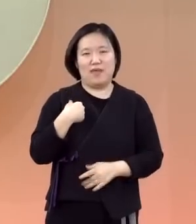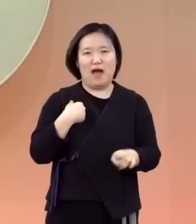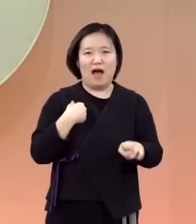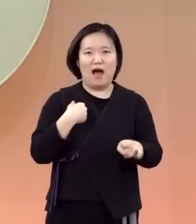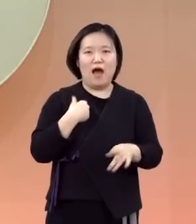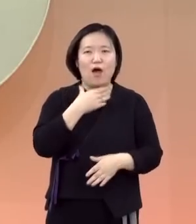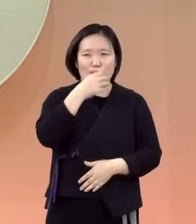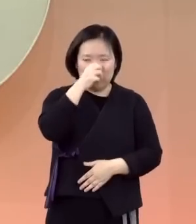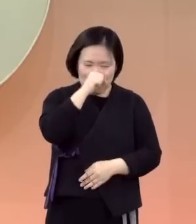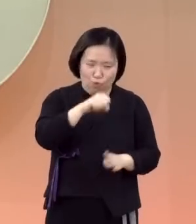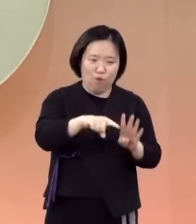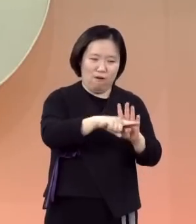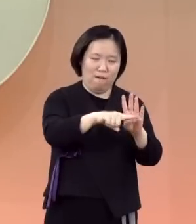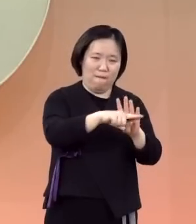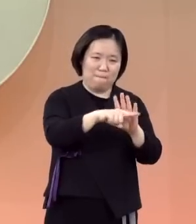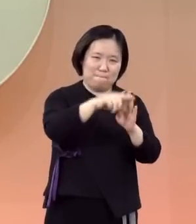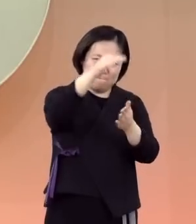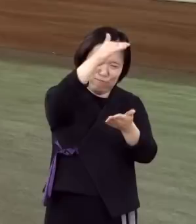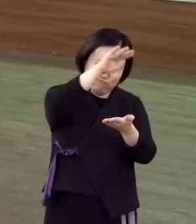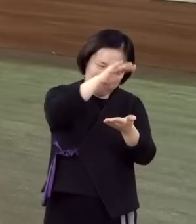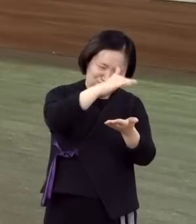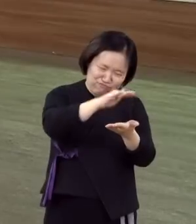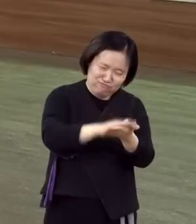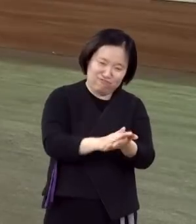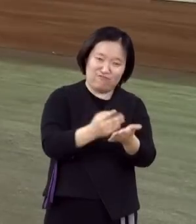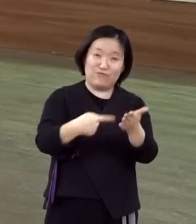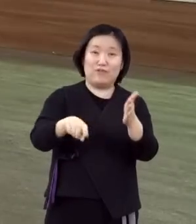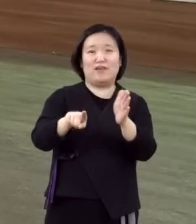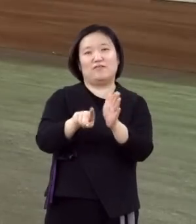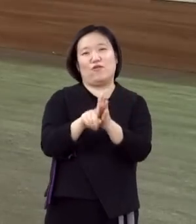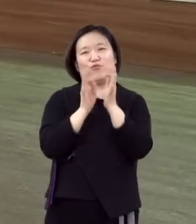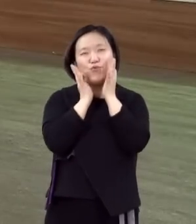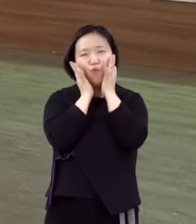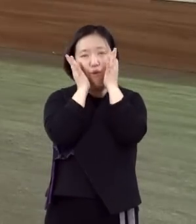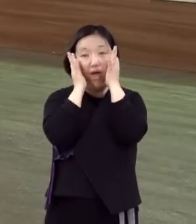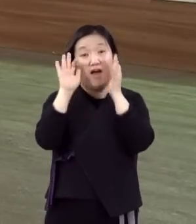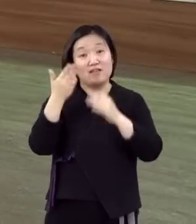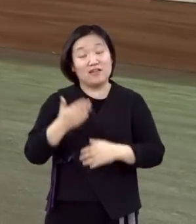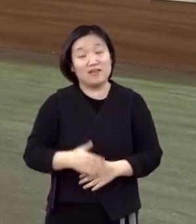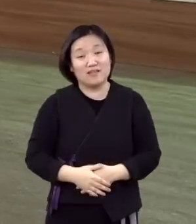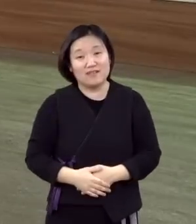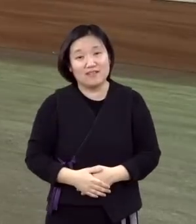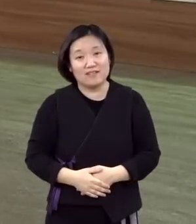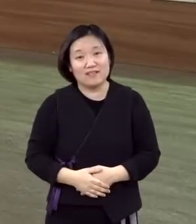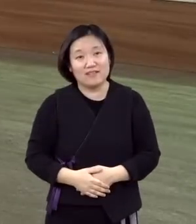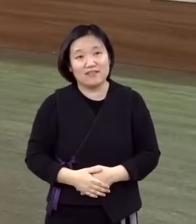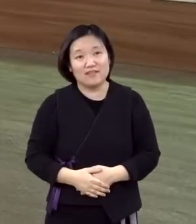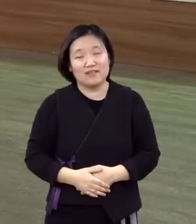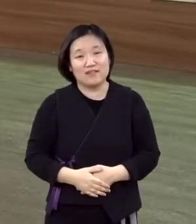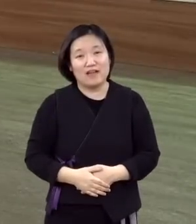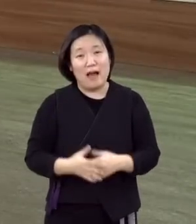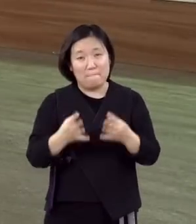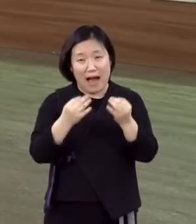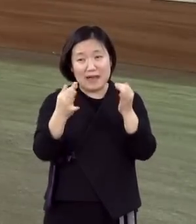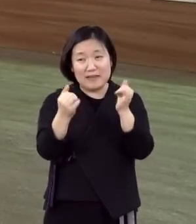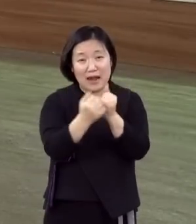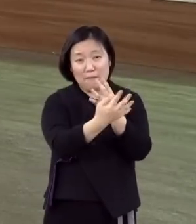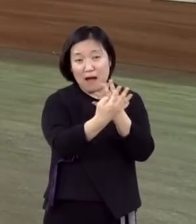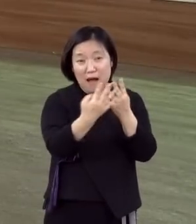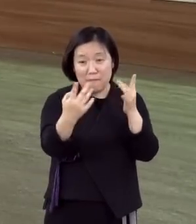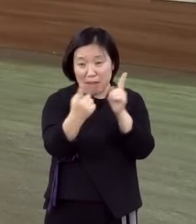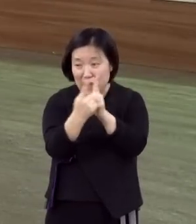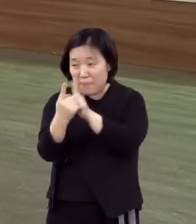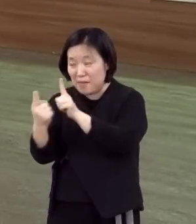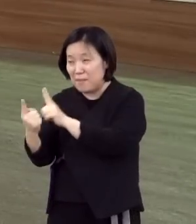또갈고닦아야합니다 .많은사람들을만나 이야기를나누다보면